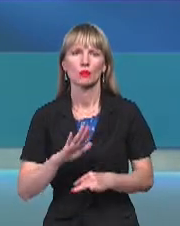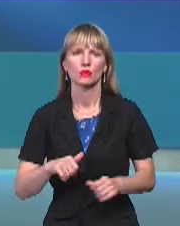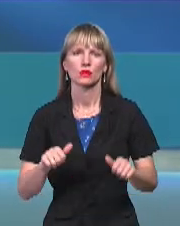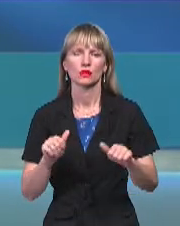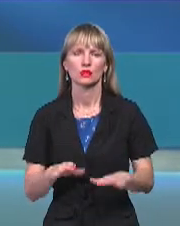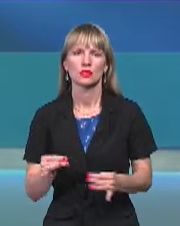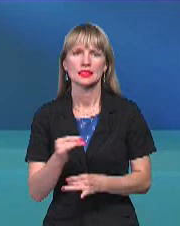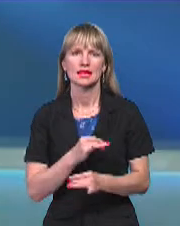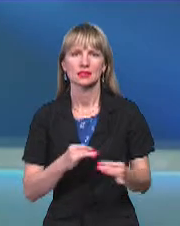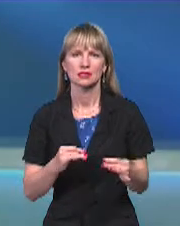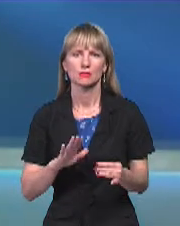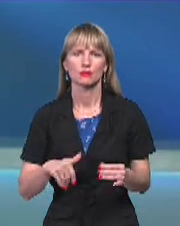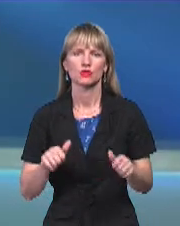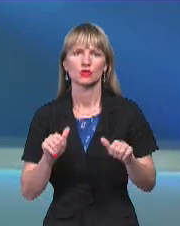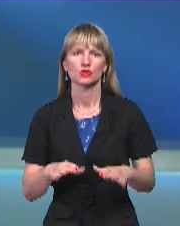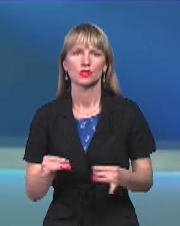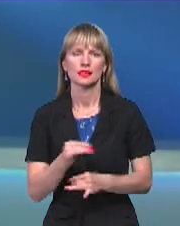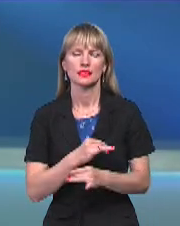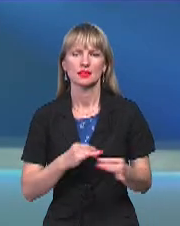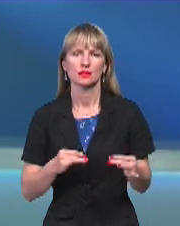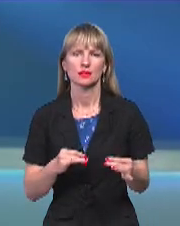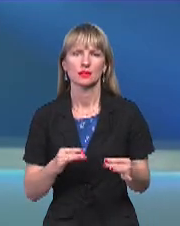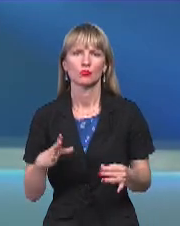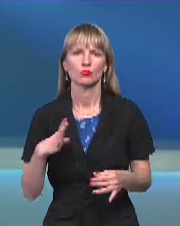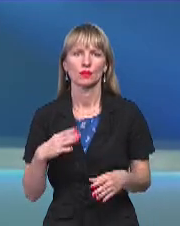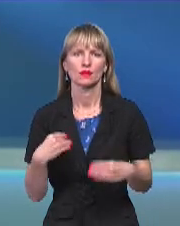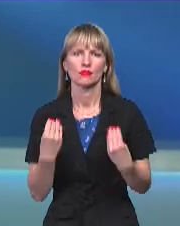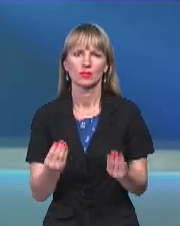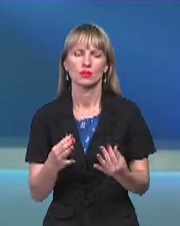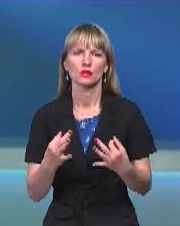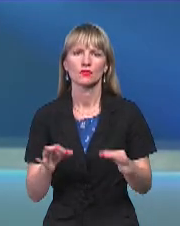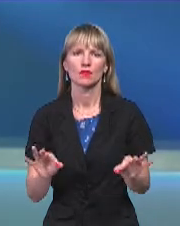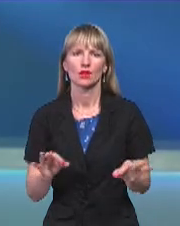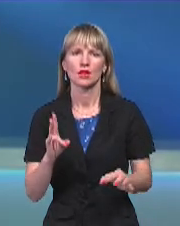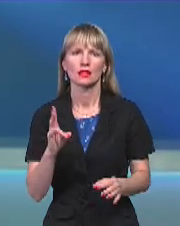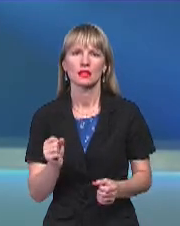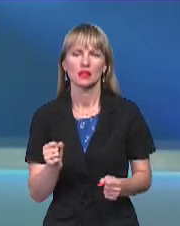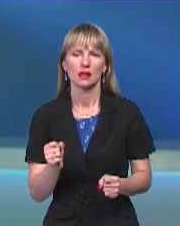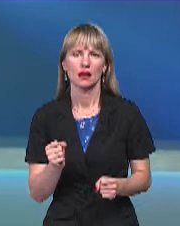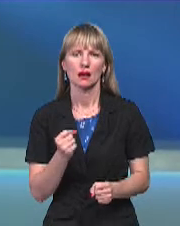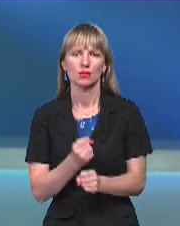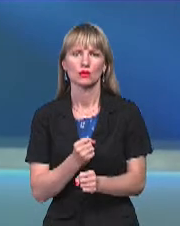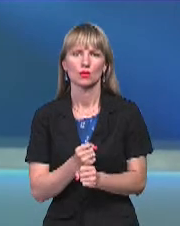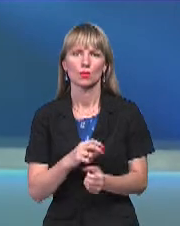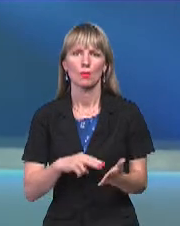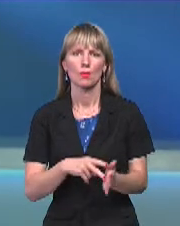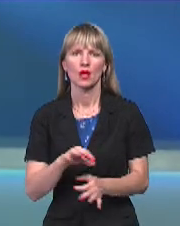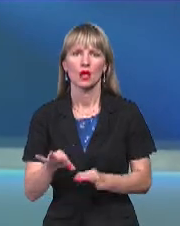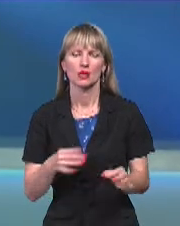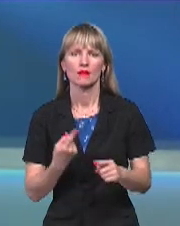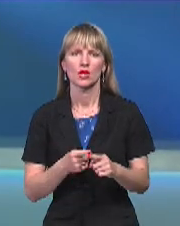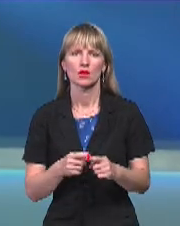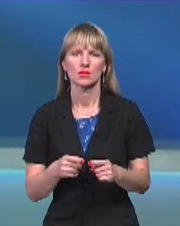рішення сесії. Після рішення сесії були видані дозволи на розробку детальних планів цих